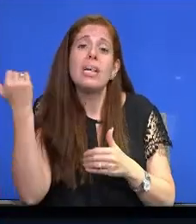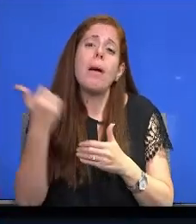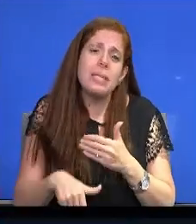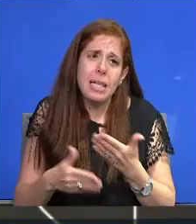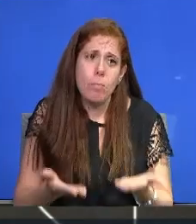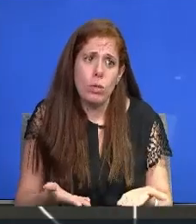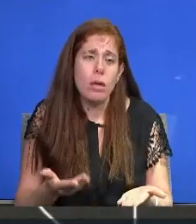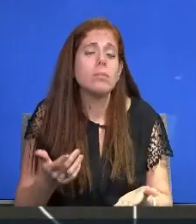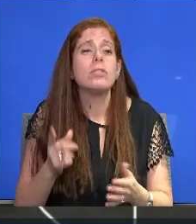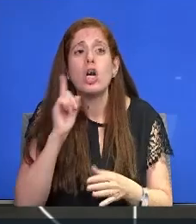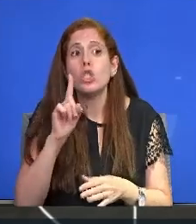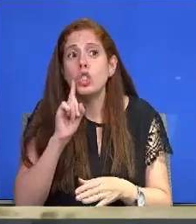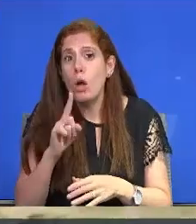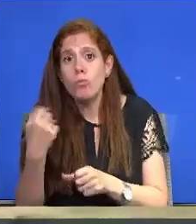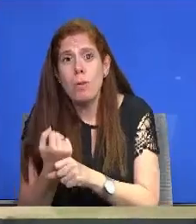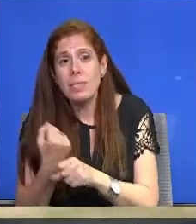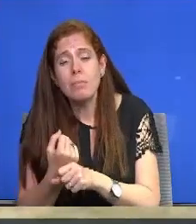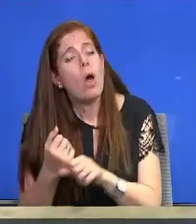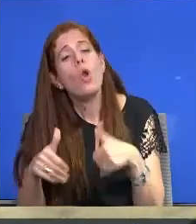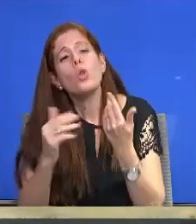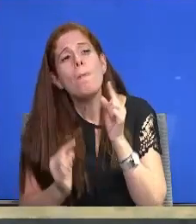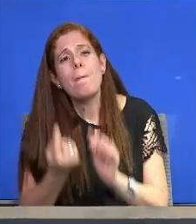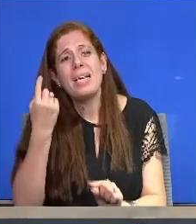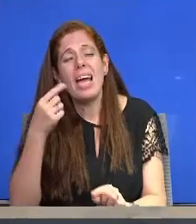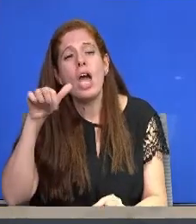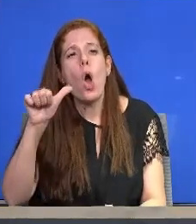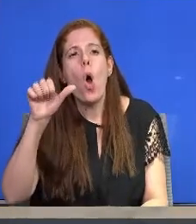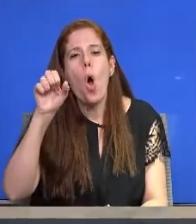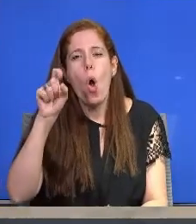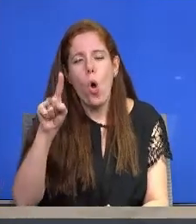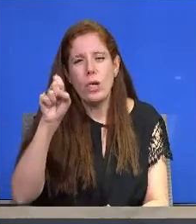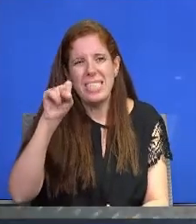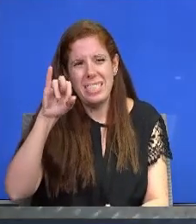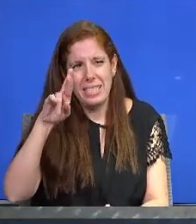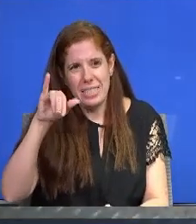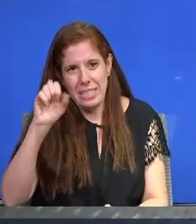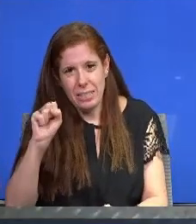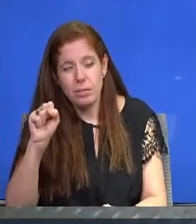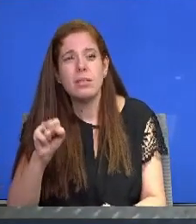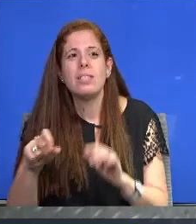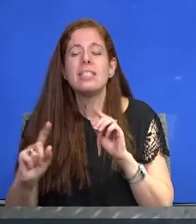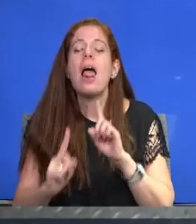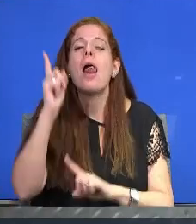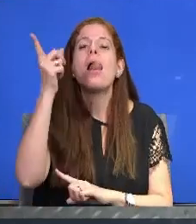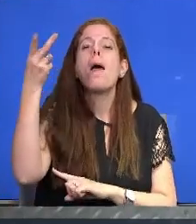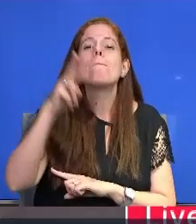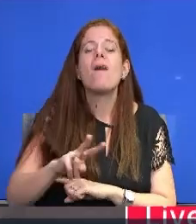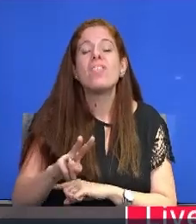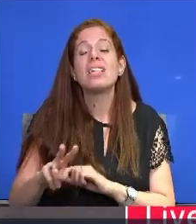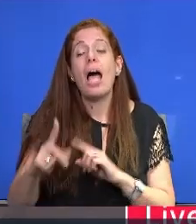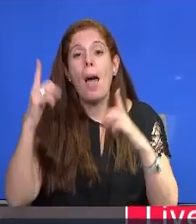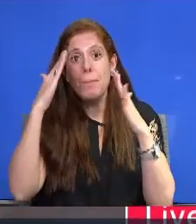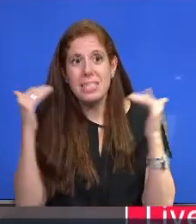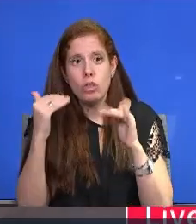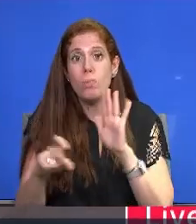שמה של המשימה לא ניתן במקרה, אוסיריס, אל המוות המצרי, המסמל מוות וגם חיים. Yes, the irony, isn't it? Asteroids